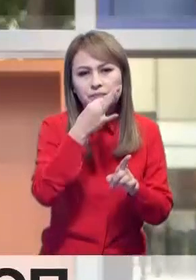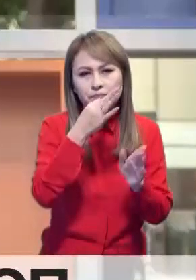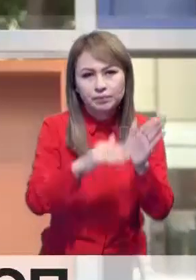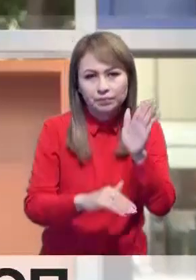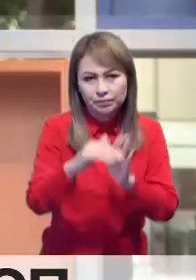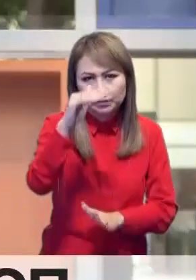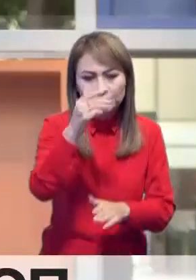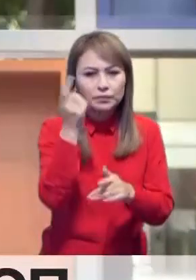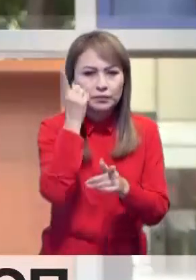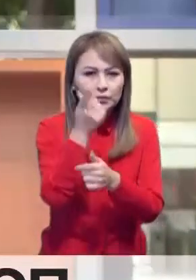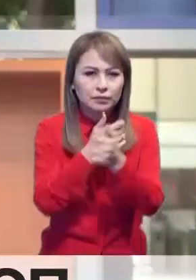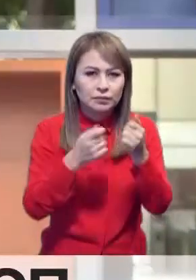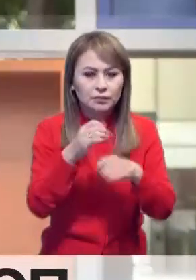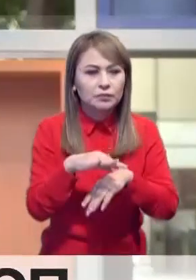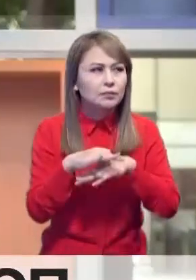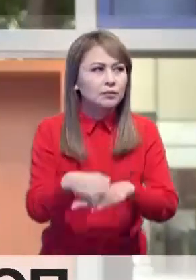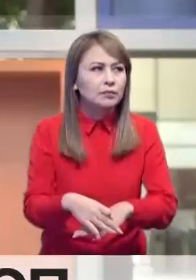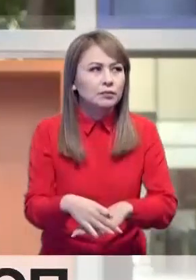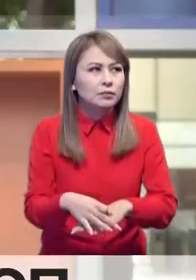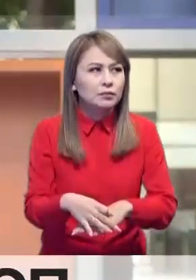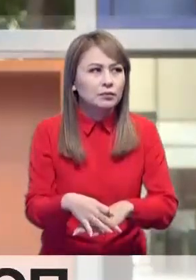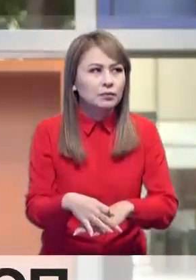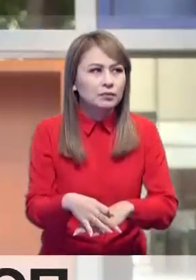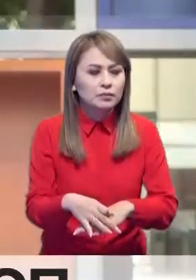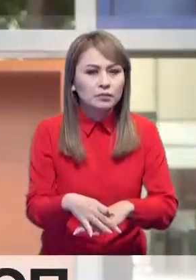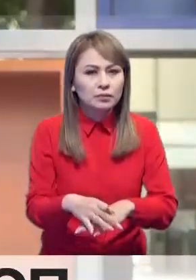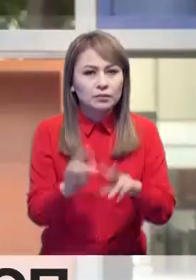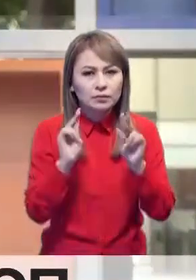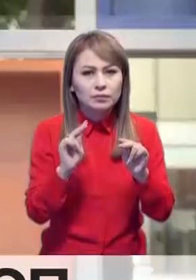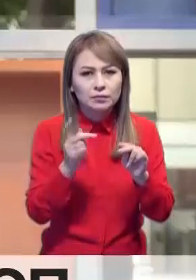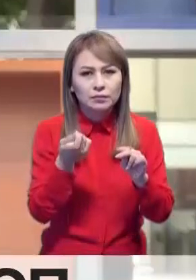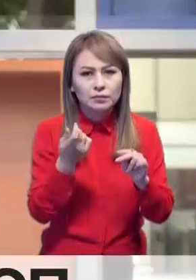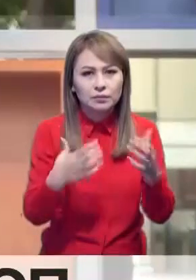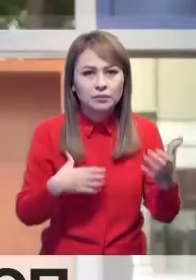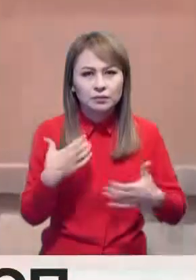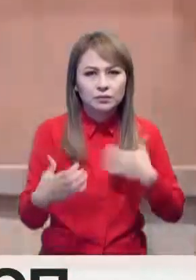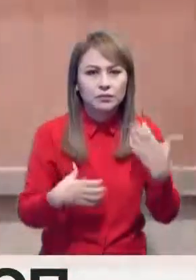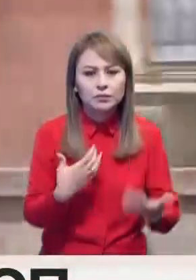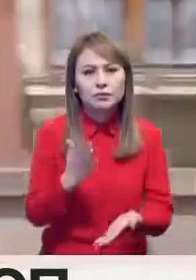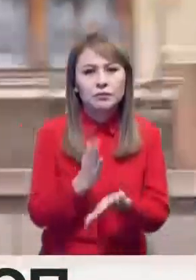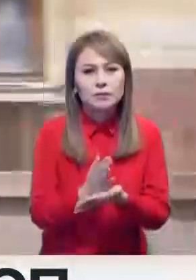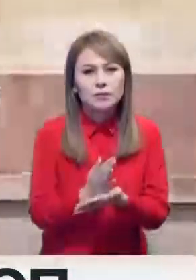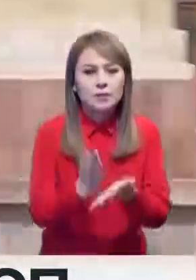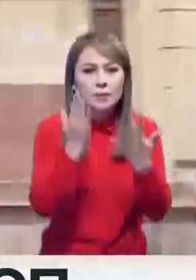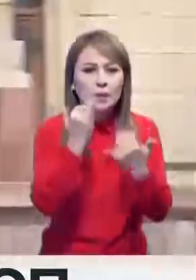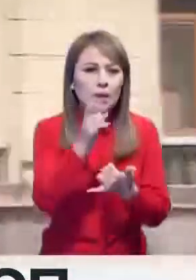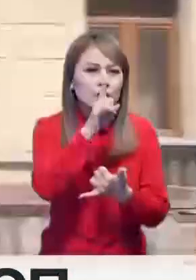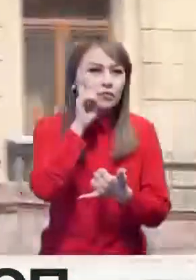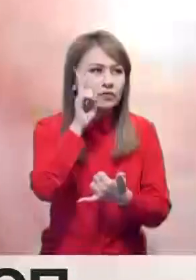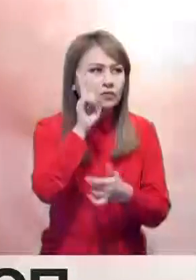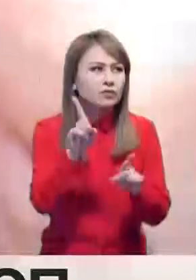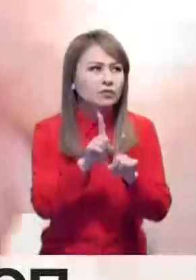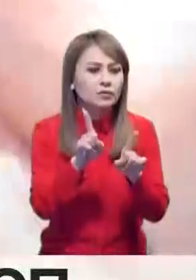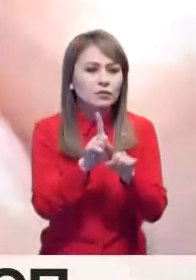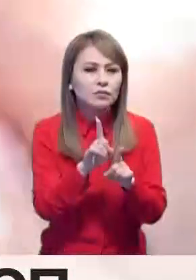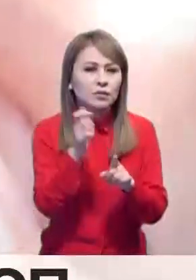бері гаджеттерді қолдануы расында айтса мені өте алаңдатады. Бүгінгінің жасында, жасамысында